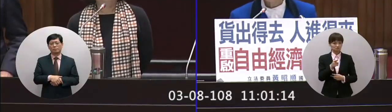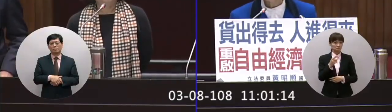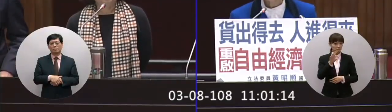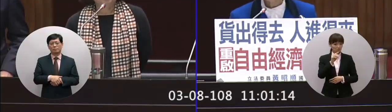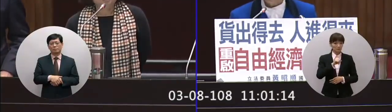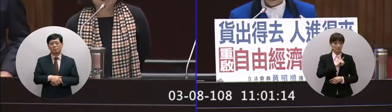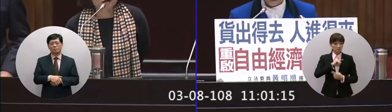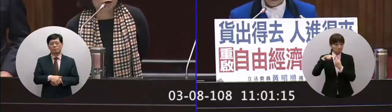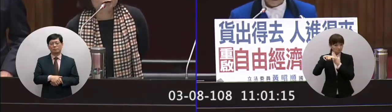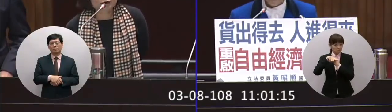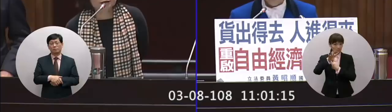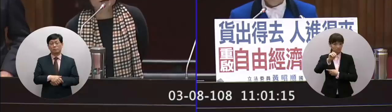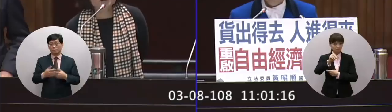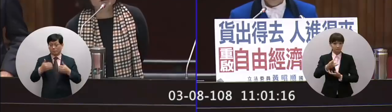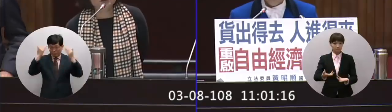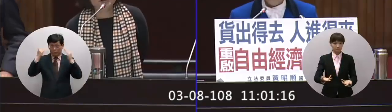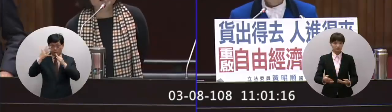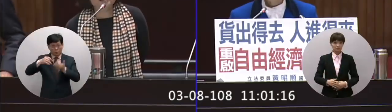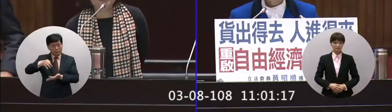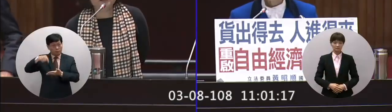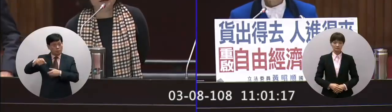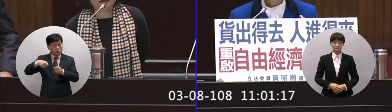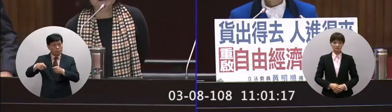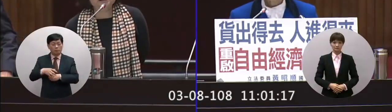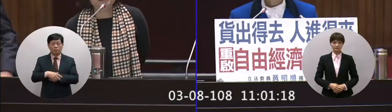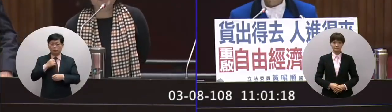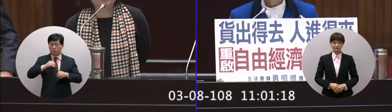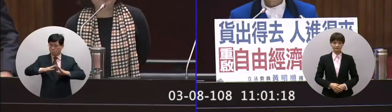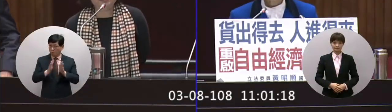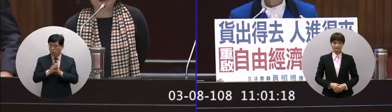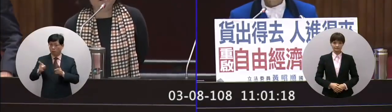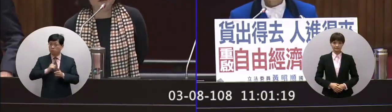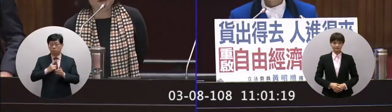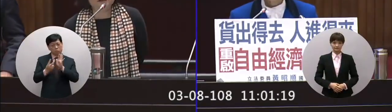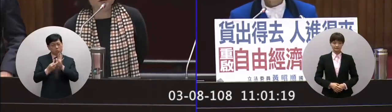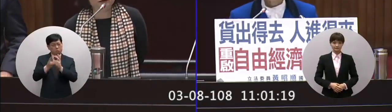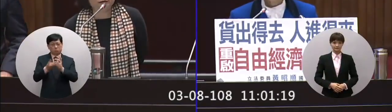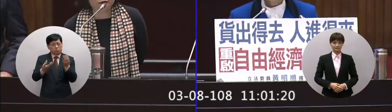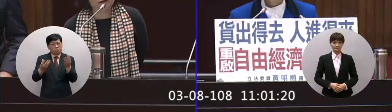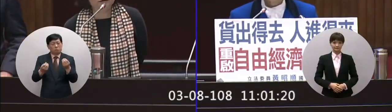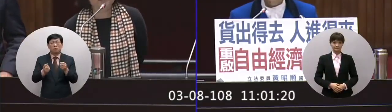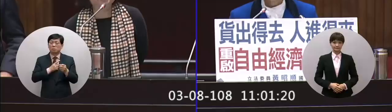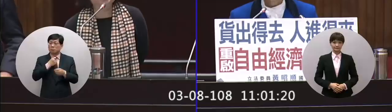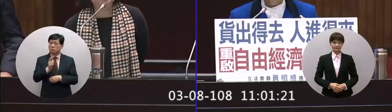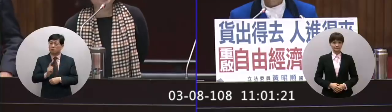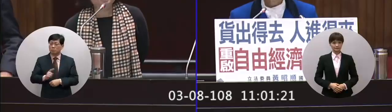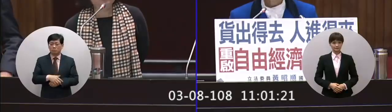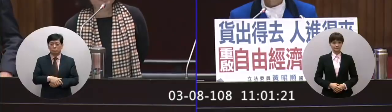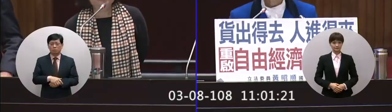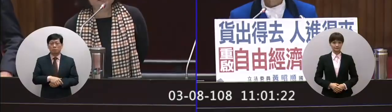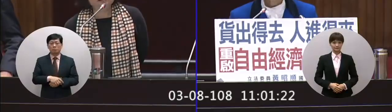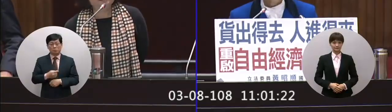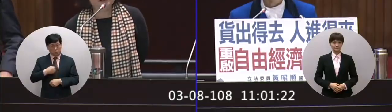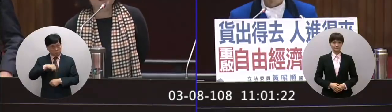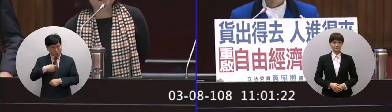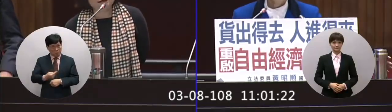了解吗？ 韩市长那天提出来的时候，第一时间他并没有讲得非常清楚他所要的东西。那我